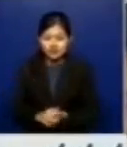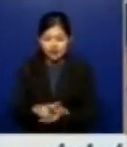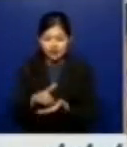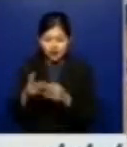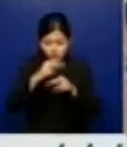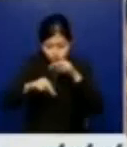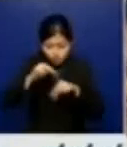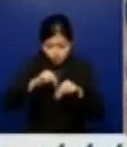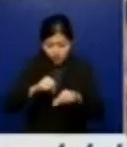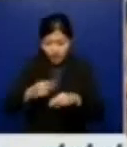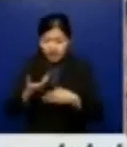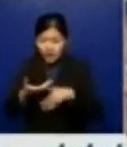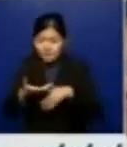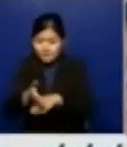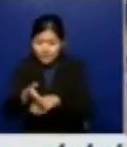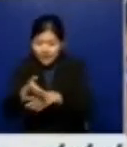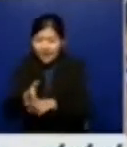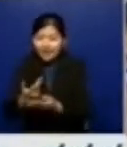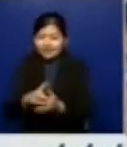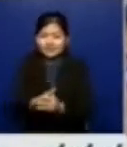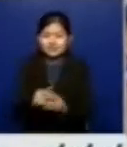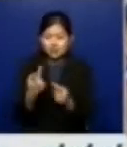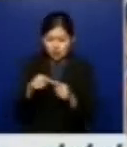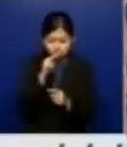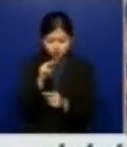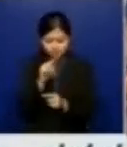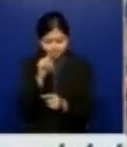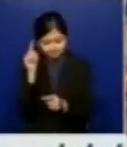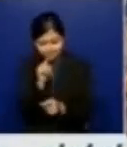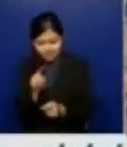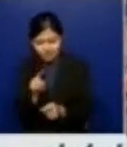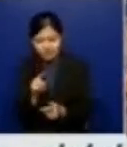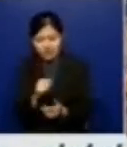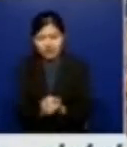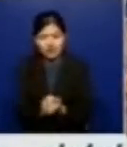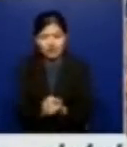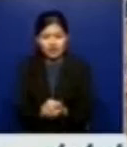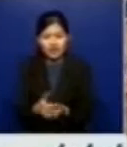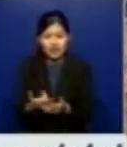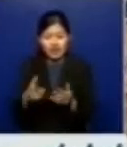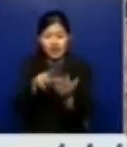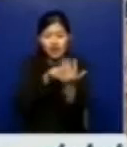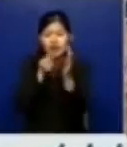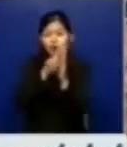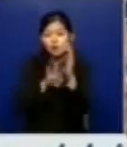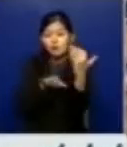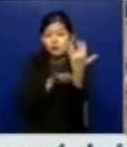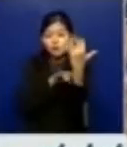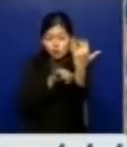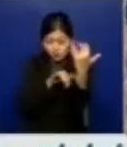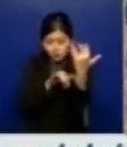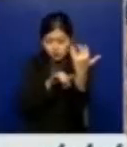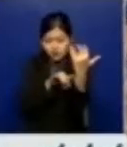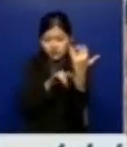ภัยค่าความสะอาดค่าแต่มีตัวหนึ่งครับที่น่าสังเกตก็คือค่า maintenance โดยเฉพาะระบบคอมพิวเตอร์ตรงนี้เองเนี่ยนะ